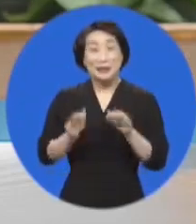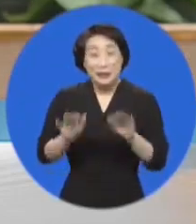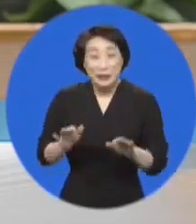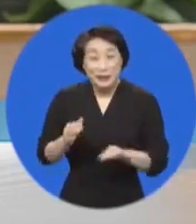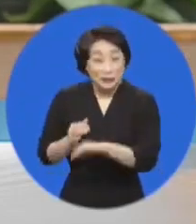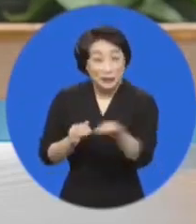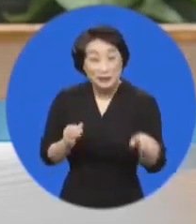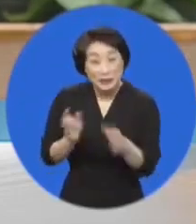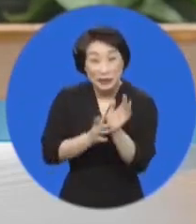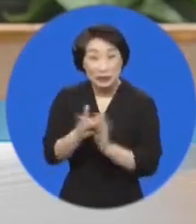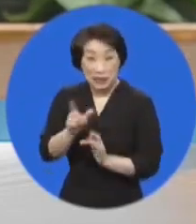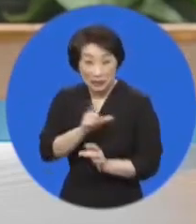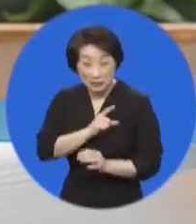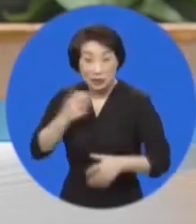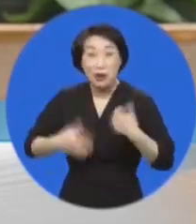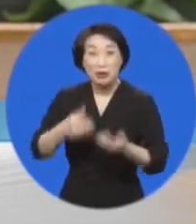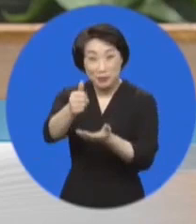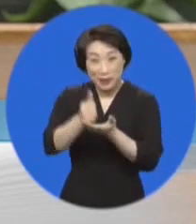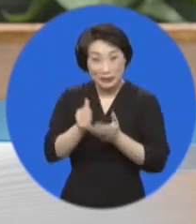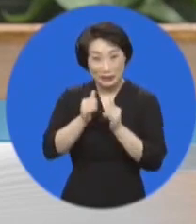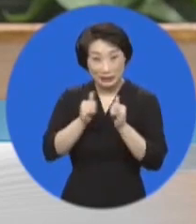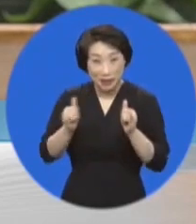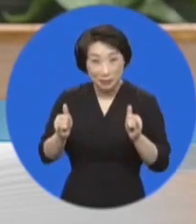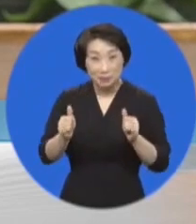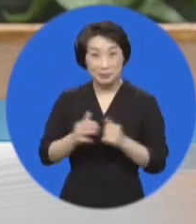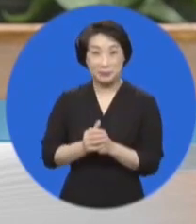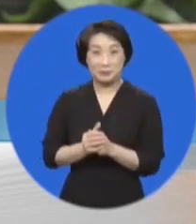그러니까 그 이름을 영접하는 자,